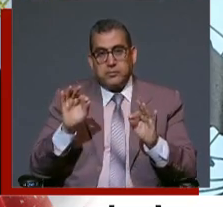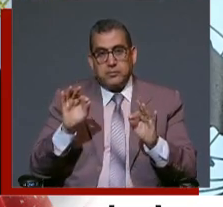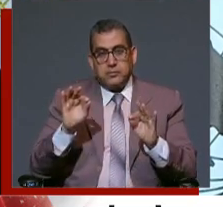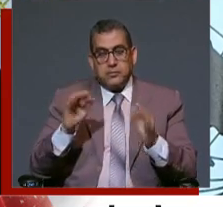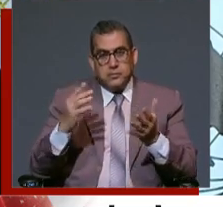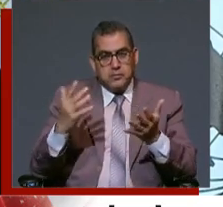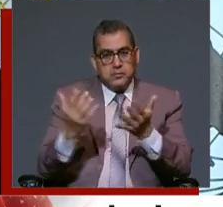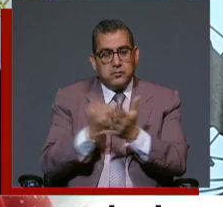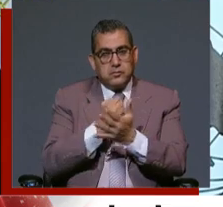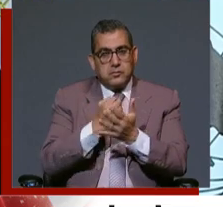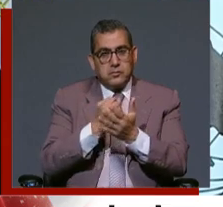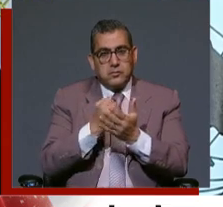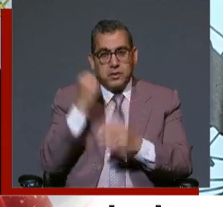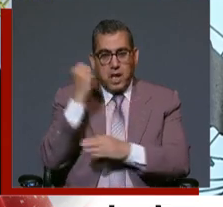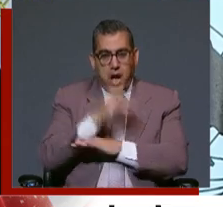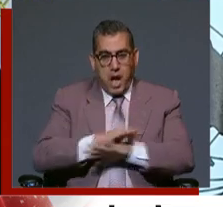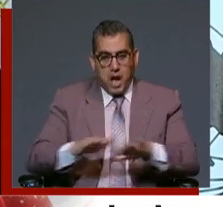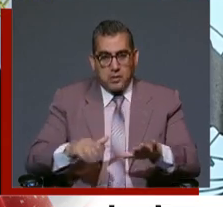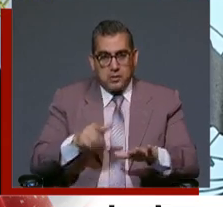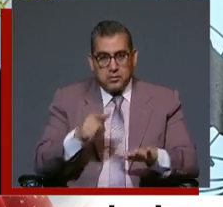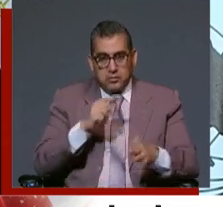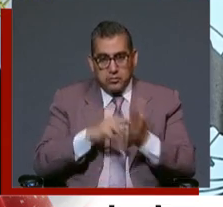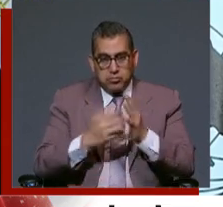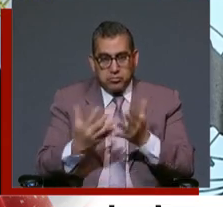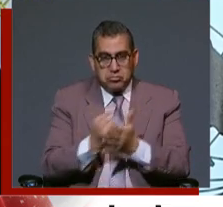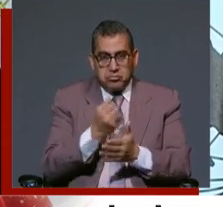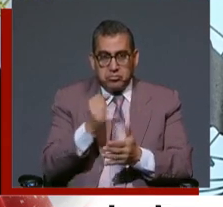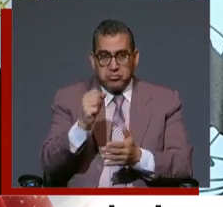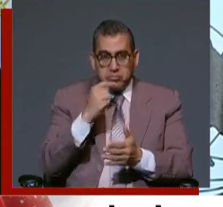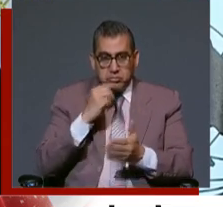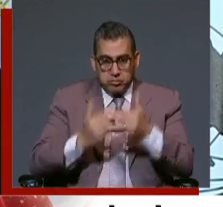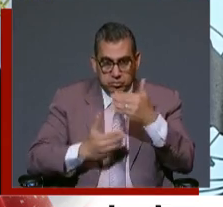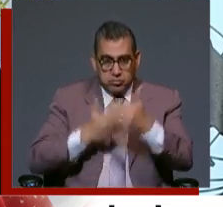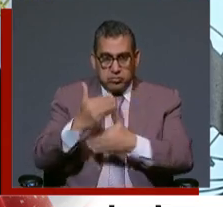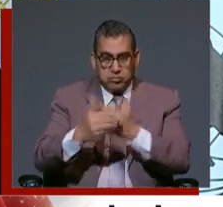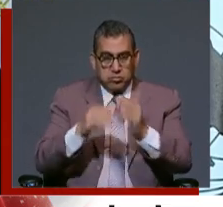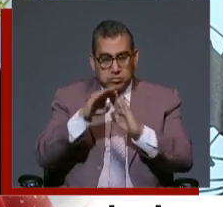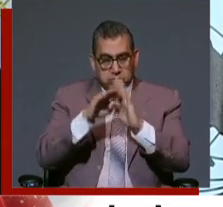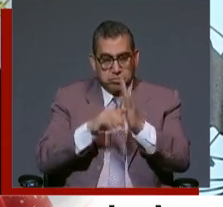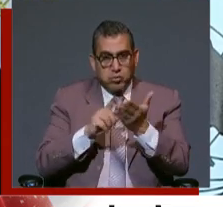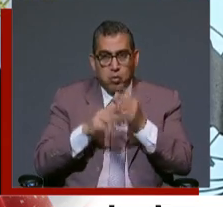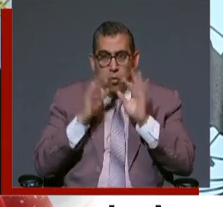وتحسين ملكية الأرض وتطوير الإطار التقنيني